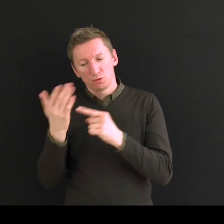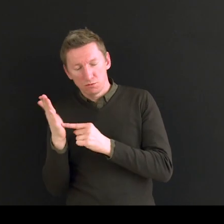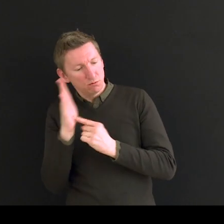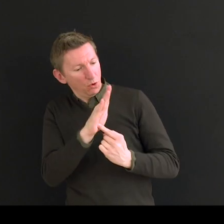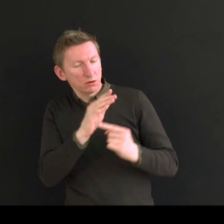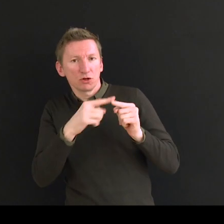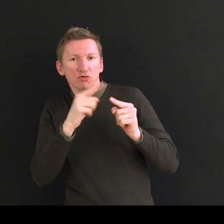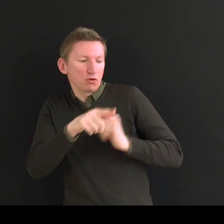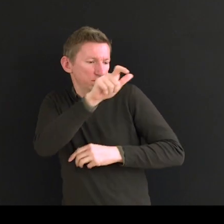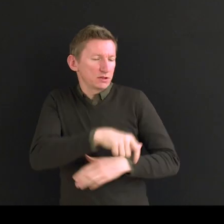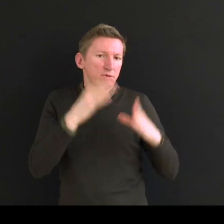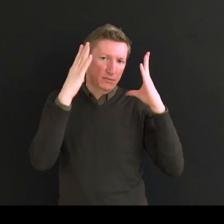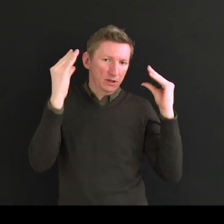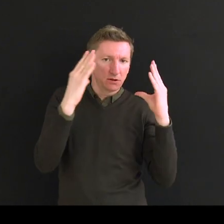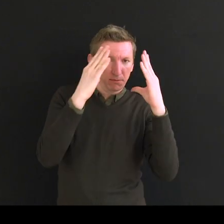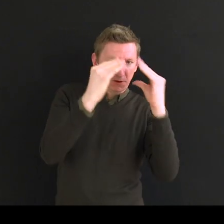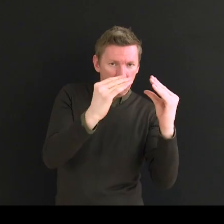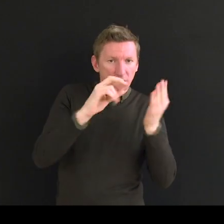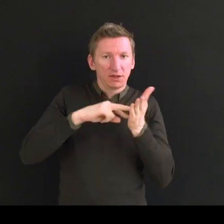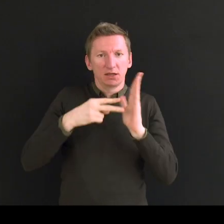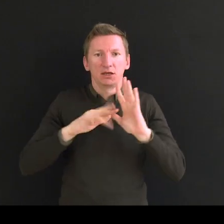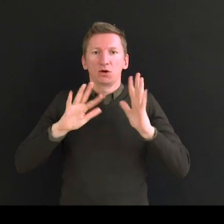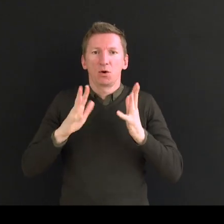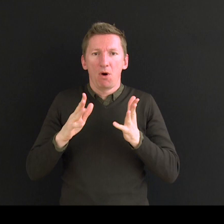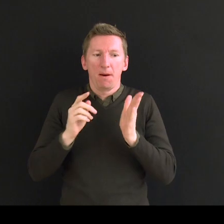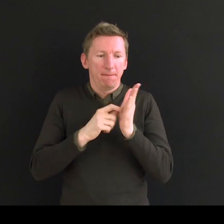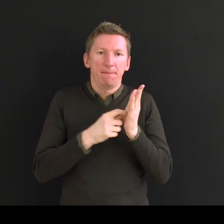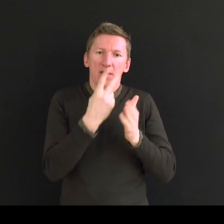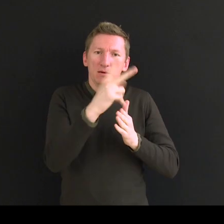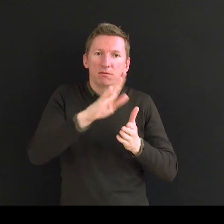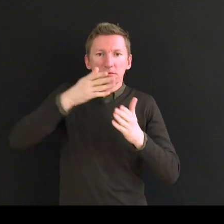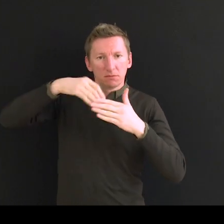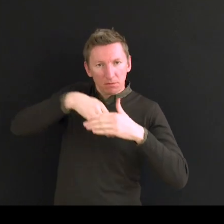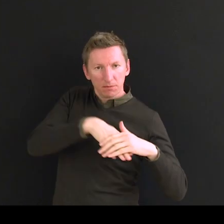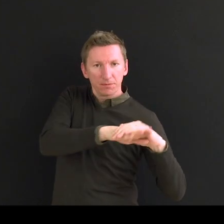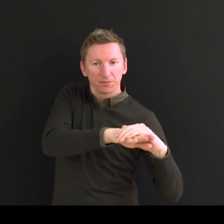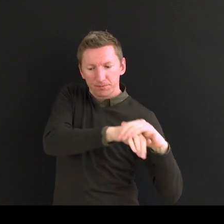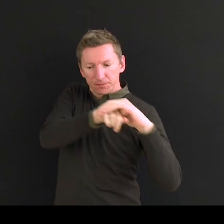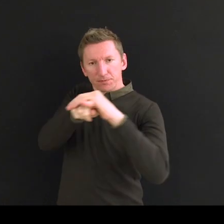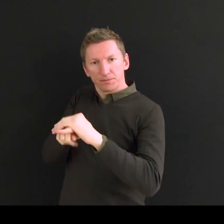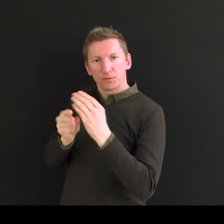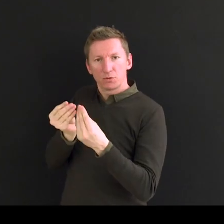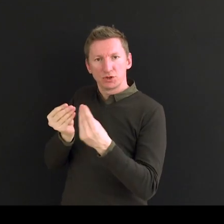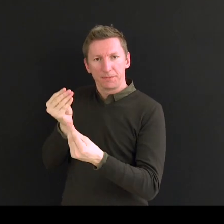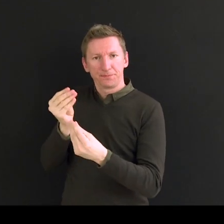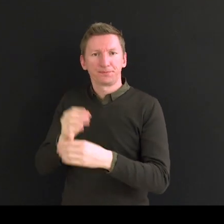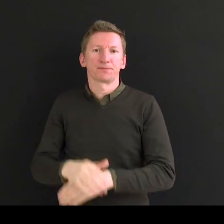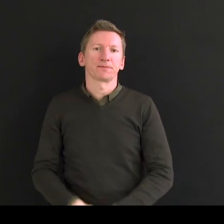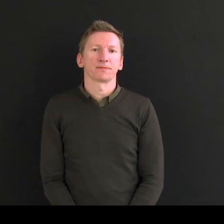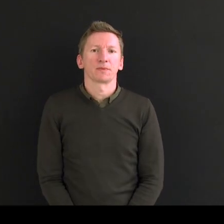Pour montrer quelque chose à une personne malentendante malvoyante, glissez votre main sous sa paume et guidez-la vers